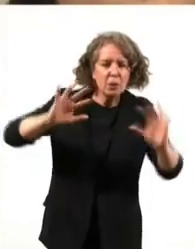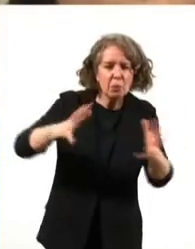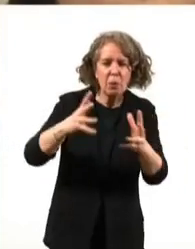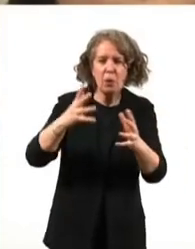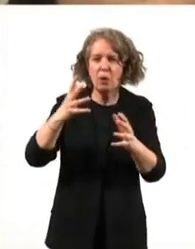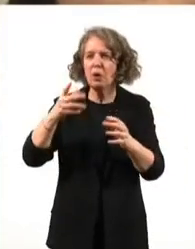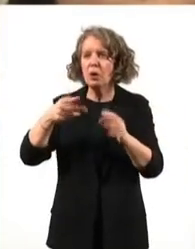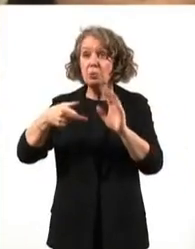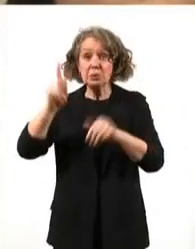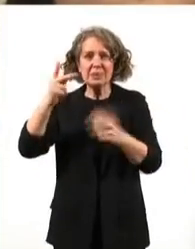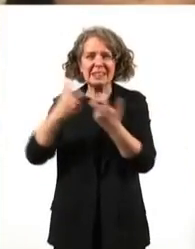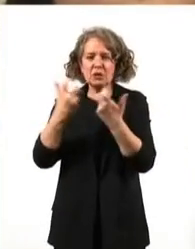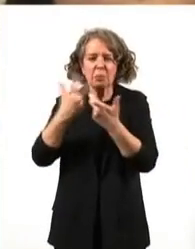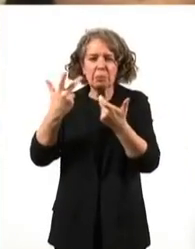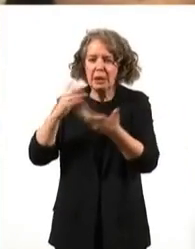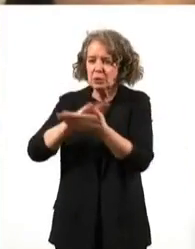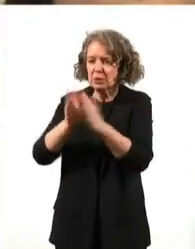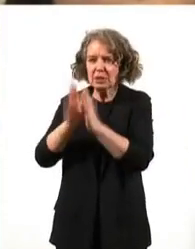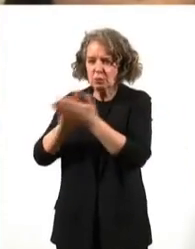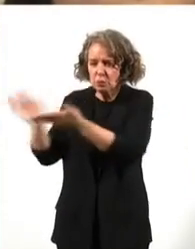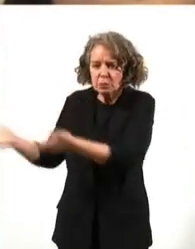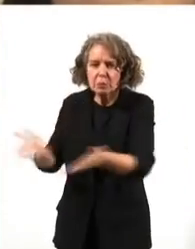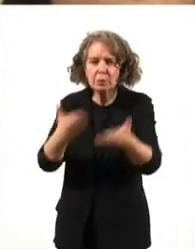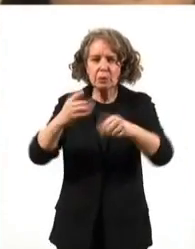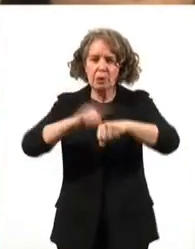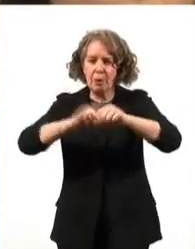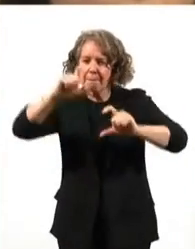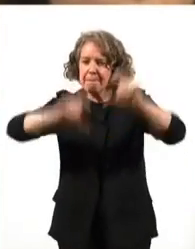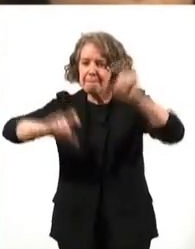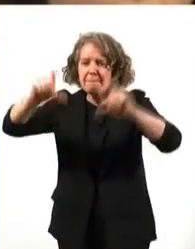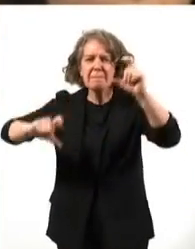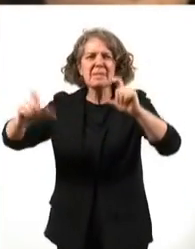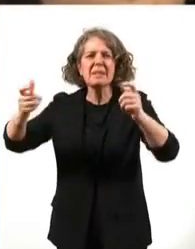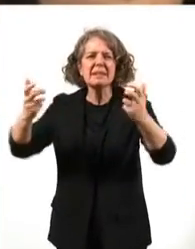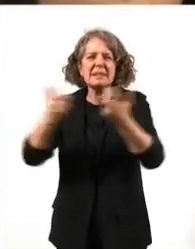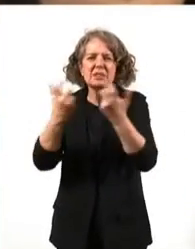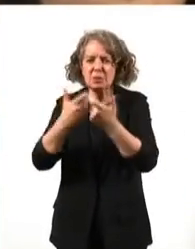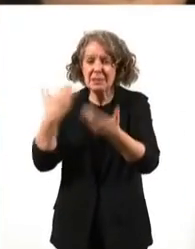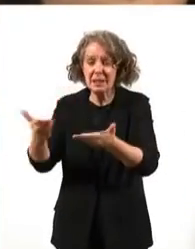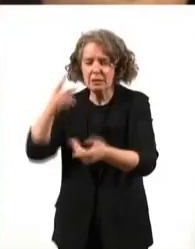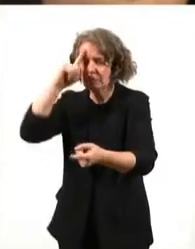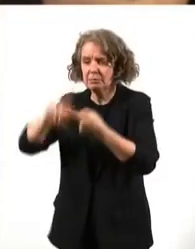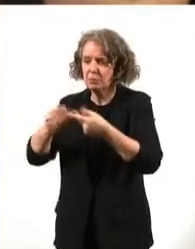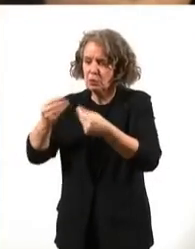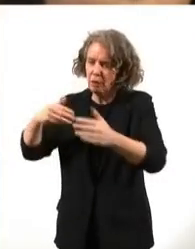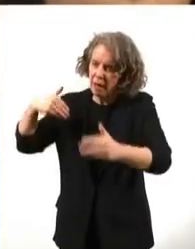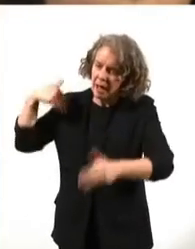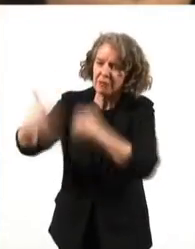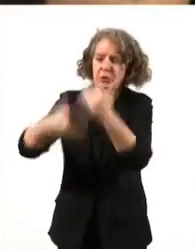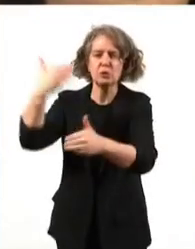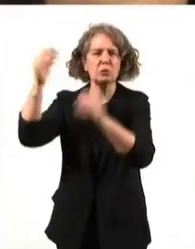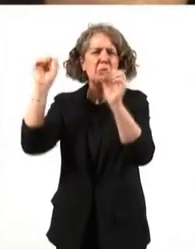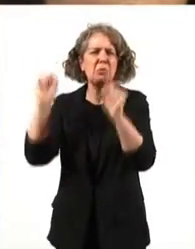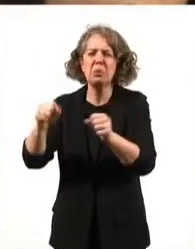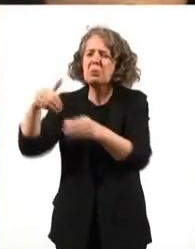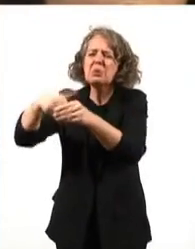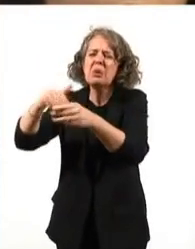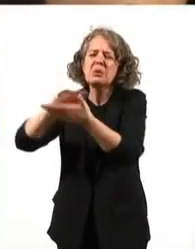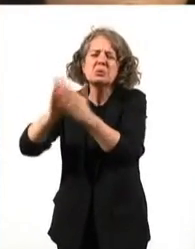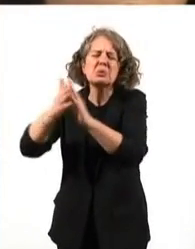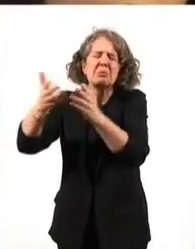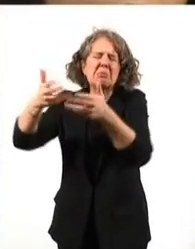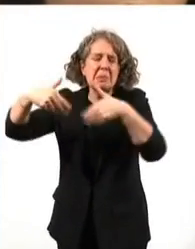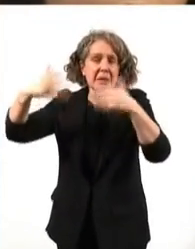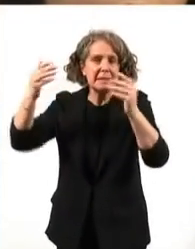créneaux, parfois à donner à des associations pour faire en sorte que, quel que soit le dispositif, les choses puissent avancer. Et c'est pareil sur beaucoup de sujets qui